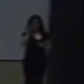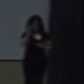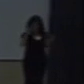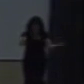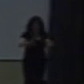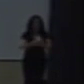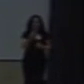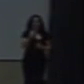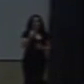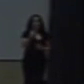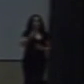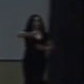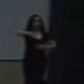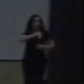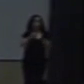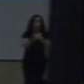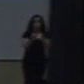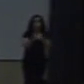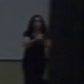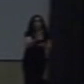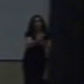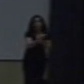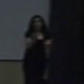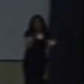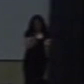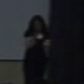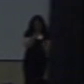el fet de començar un diari de cap i de nou el que ens ha permès és posar